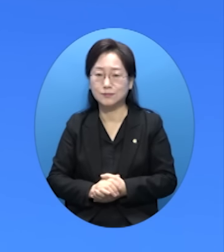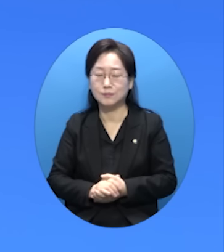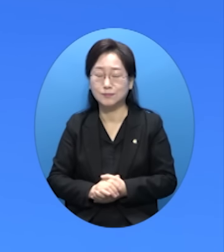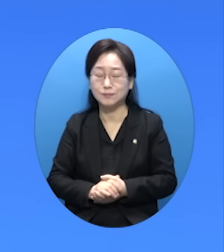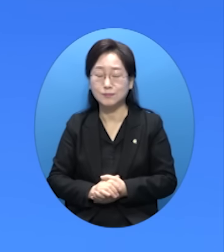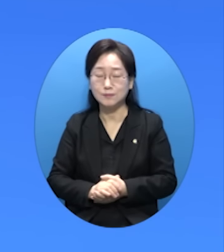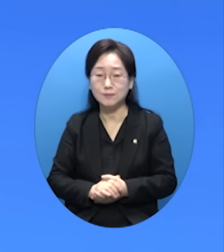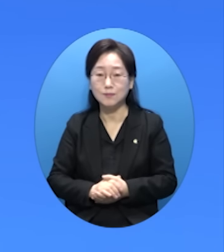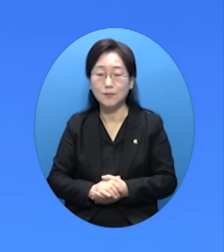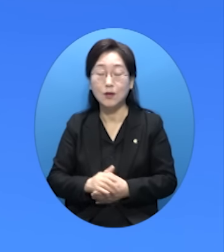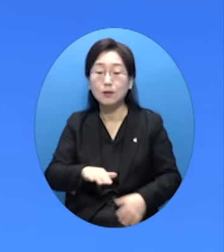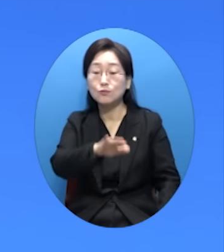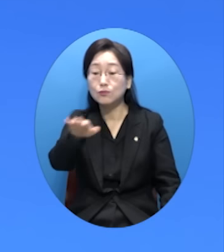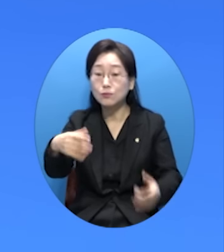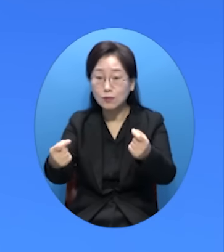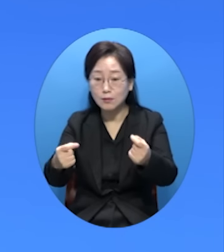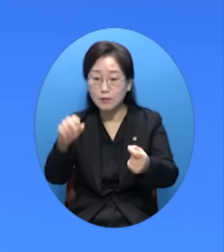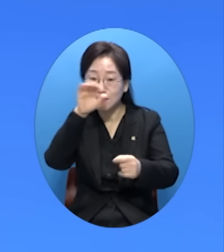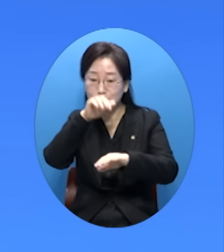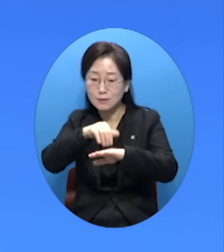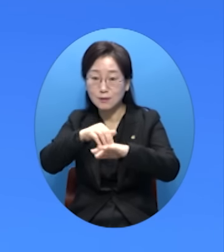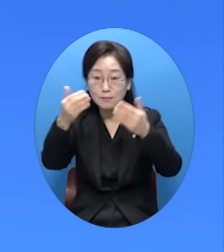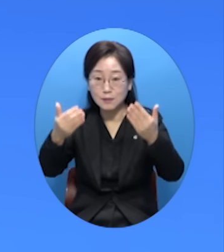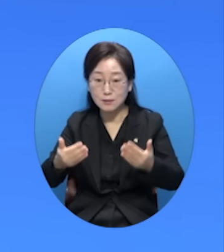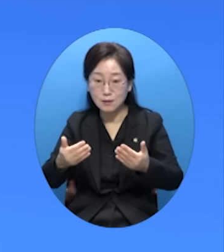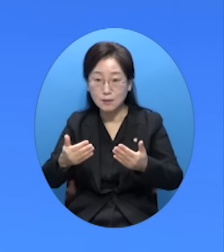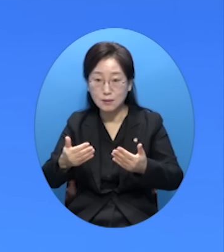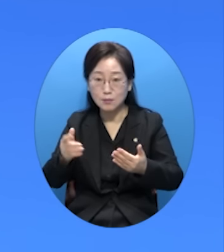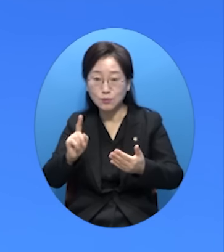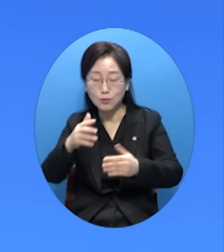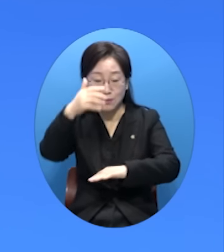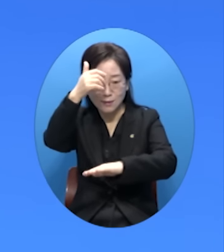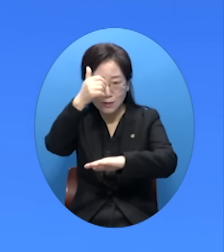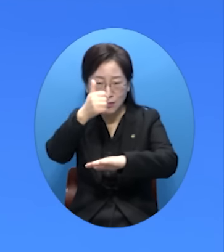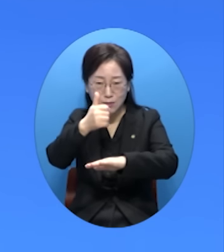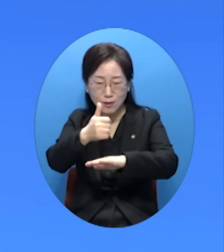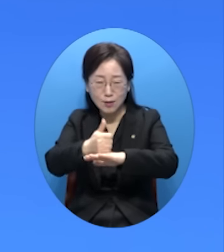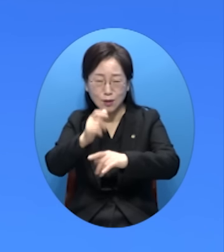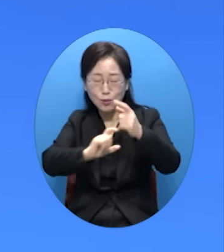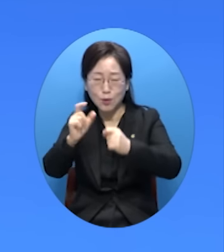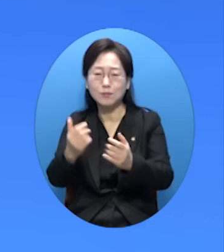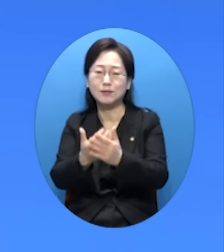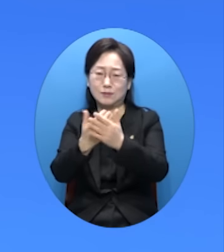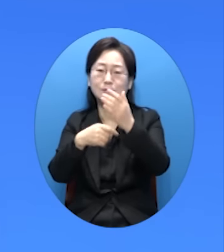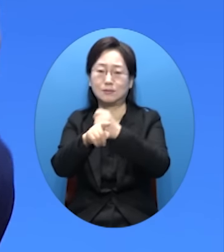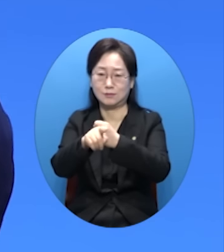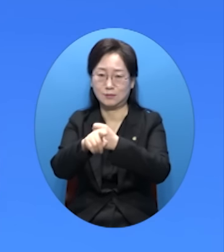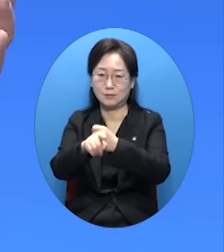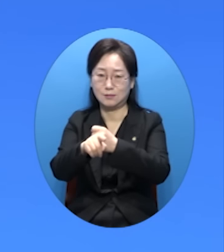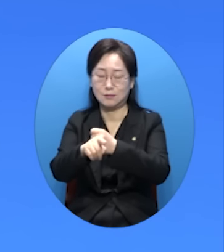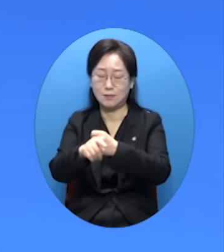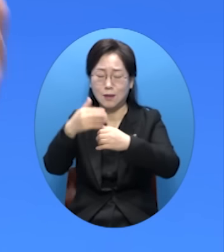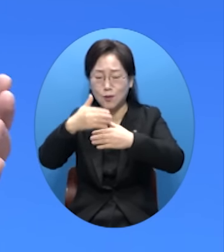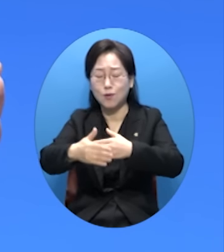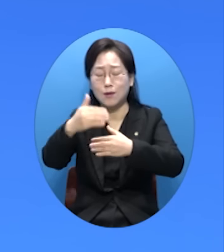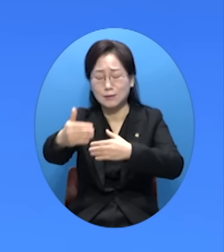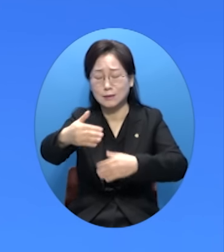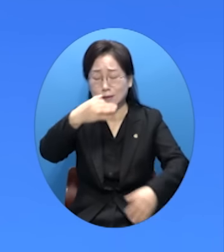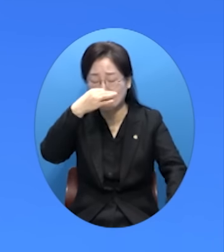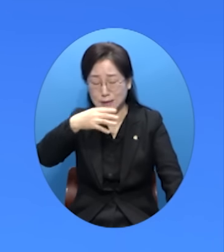그래서 우리가 어떤 연단을 받아도 결과는 더 나은 모습으로 나가는 것입니다. 그 과정은 너무